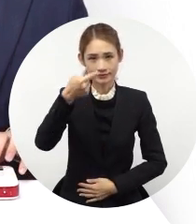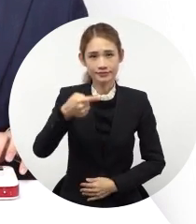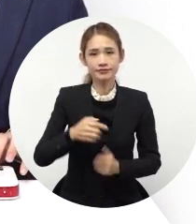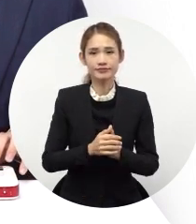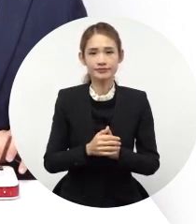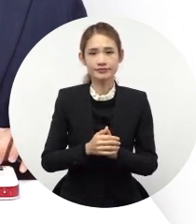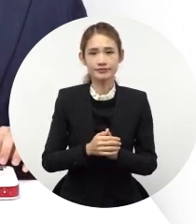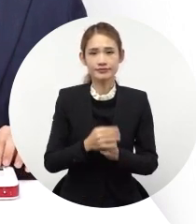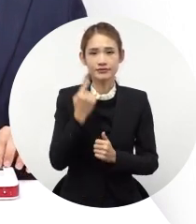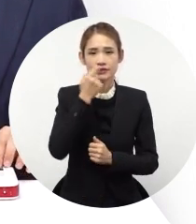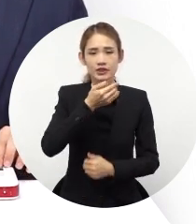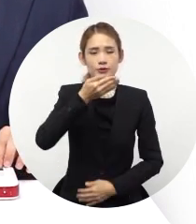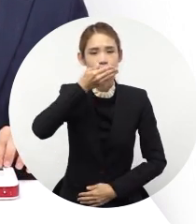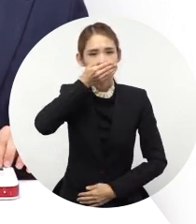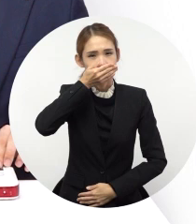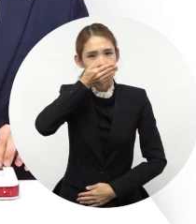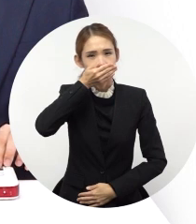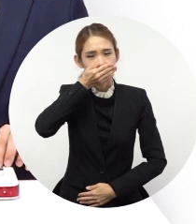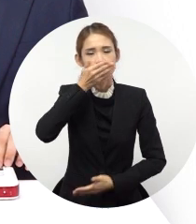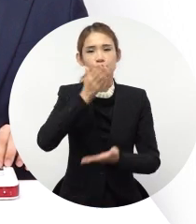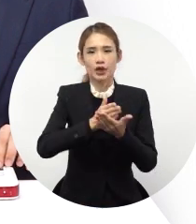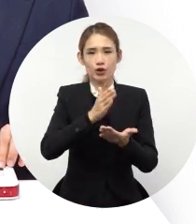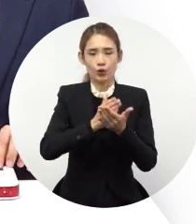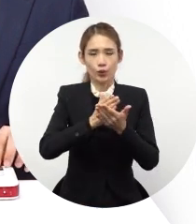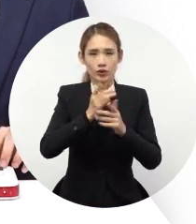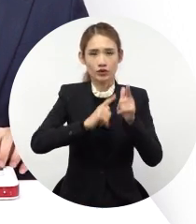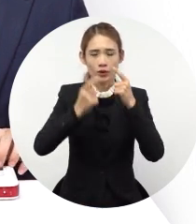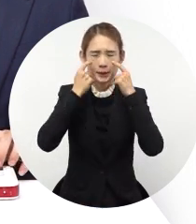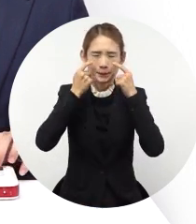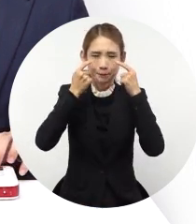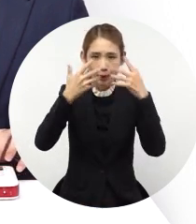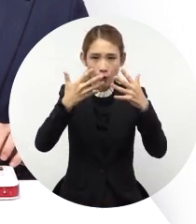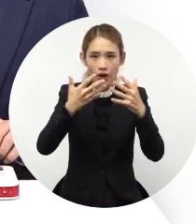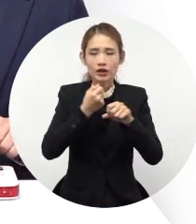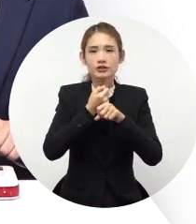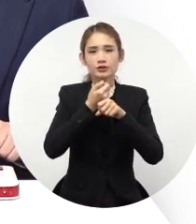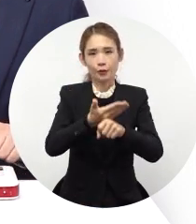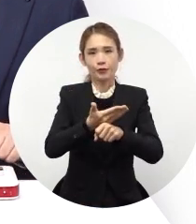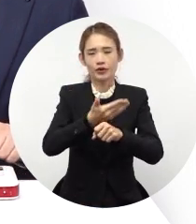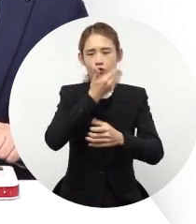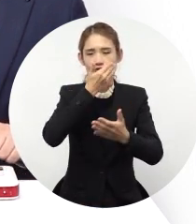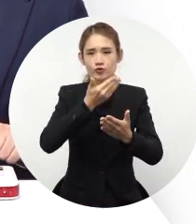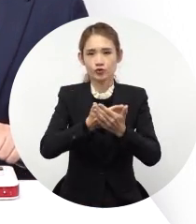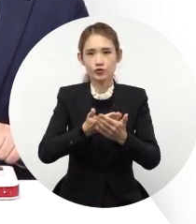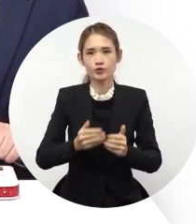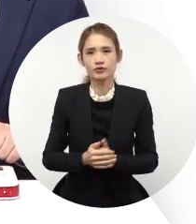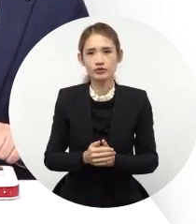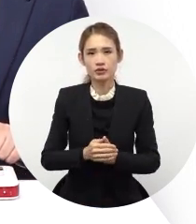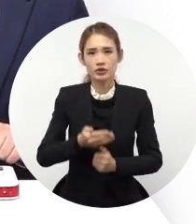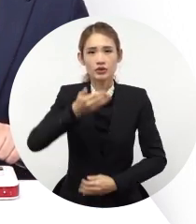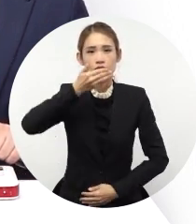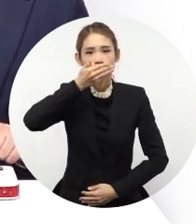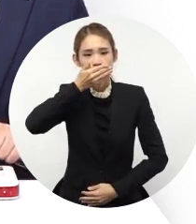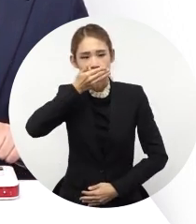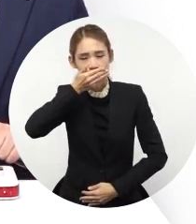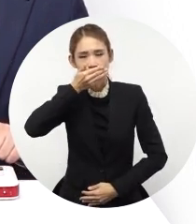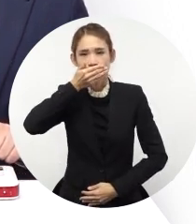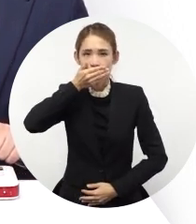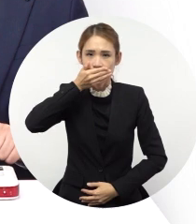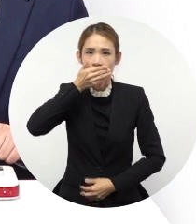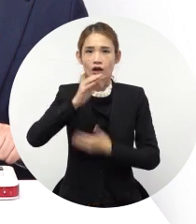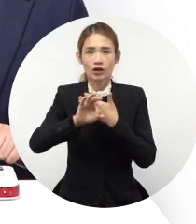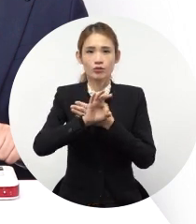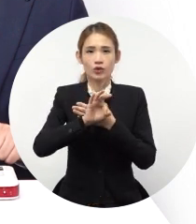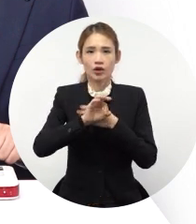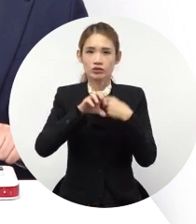다음으로는 입을 가리지 않고 명확하게 전달하는 것이 매우 중요합니다. 입을 가리면